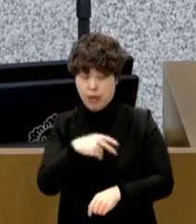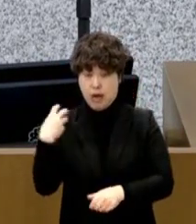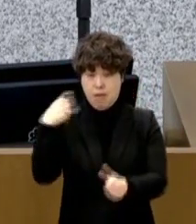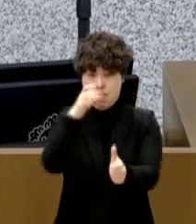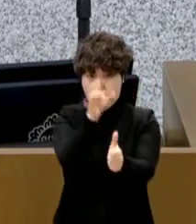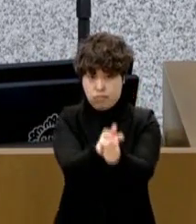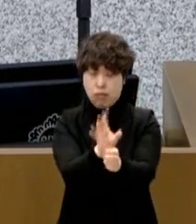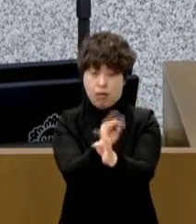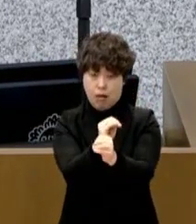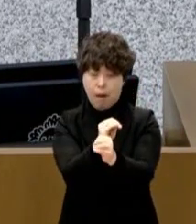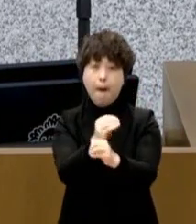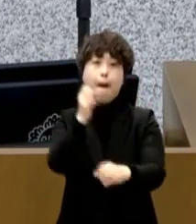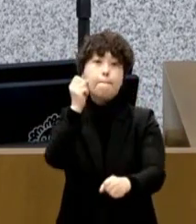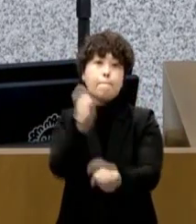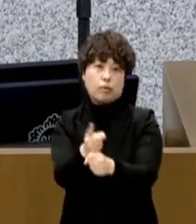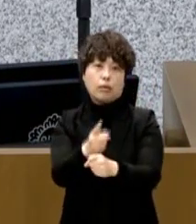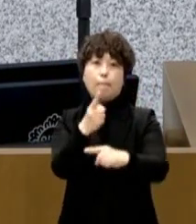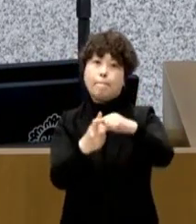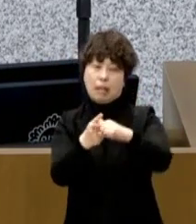향해 가고 있습니다.